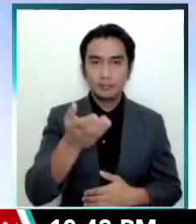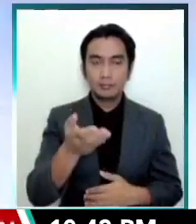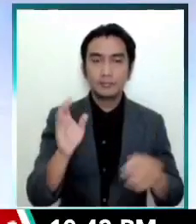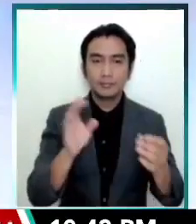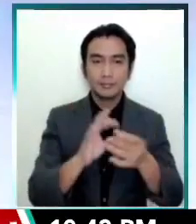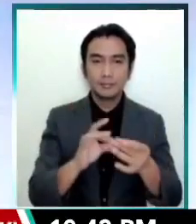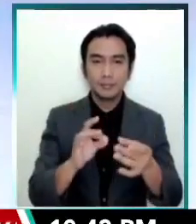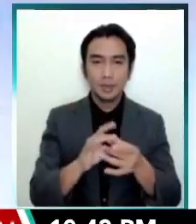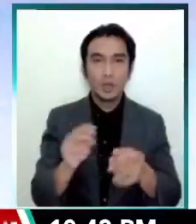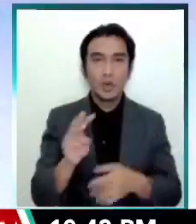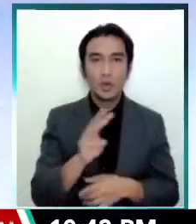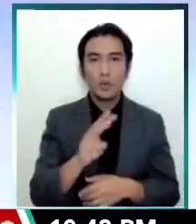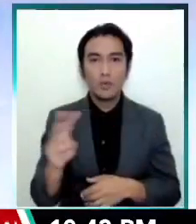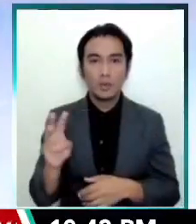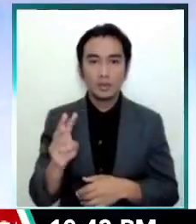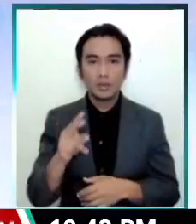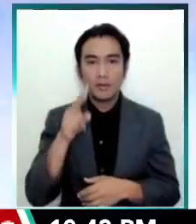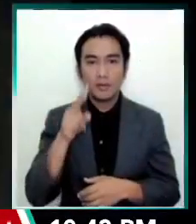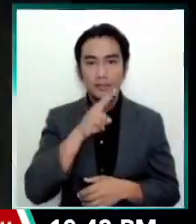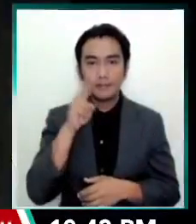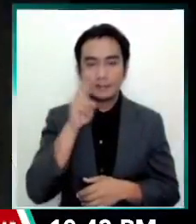John?